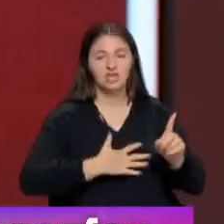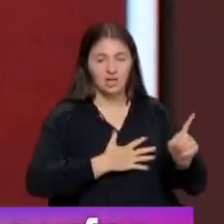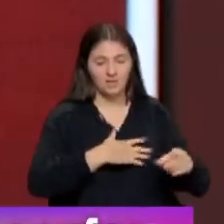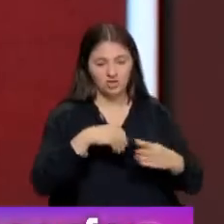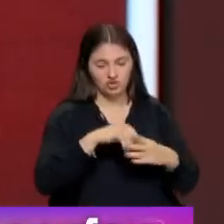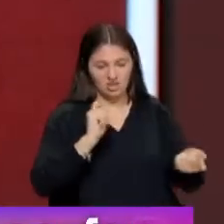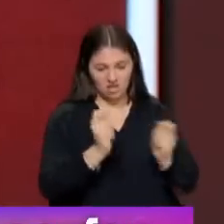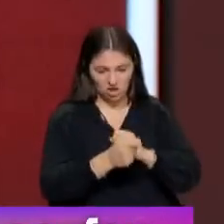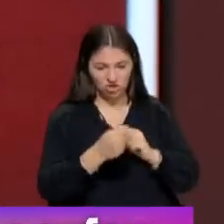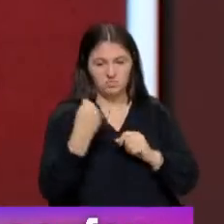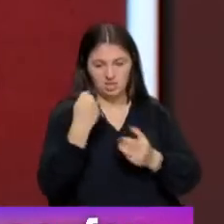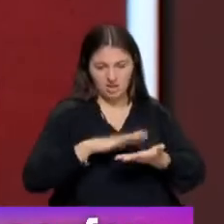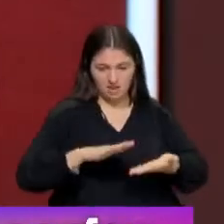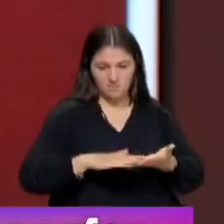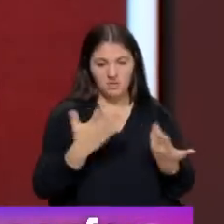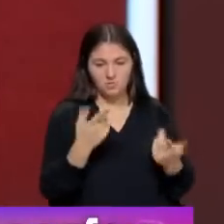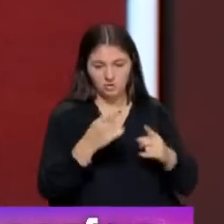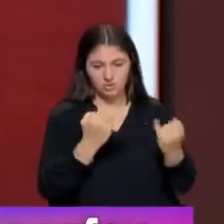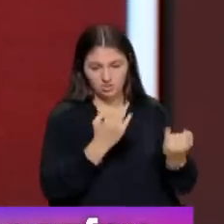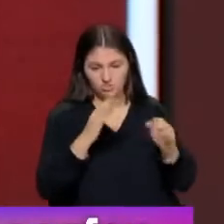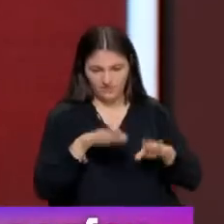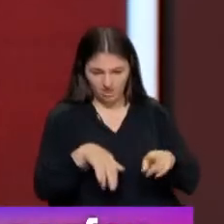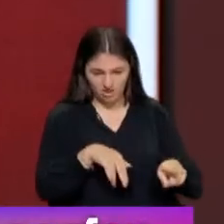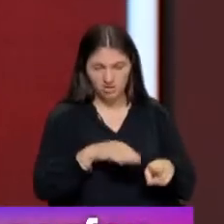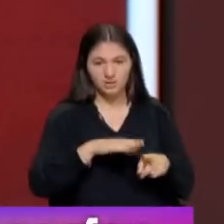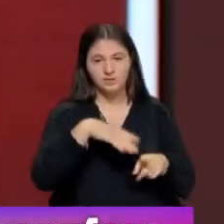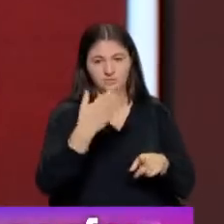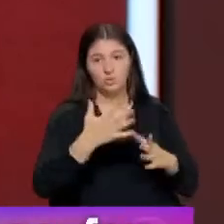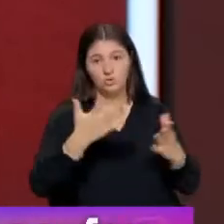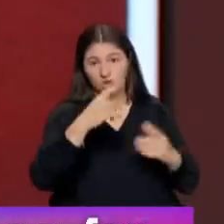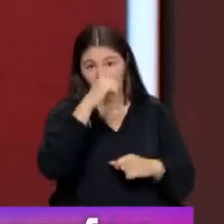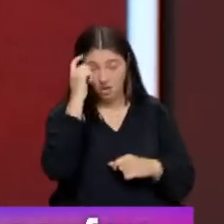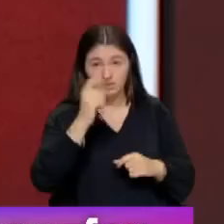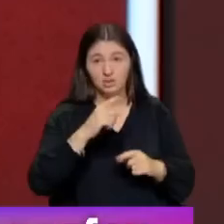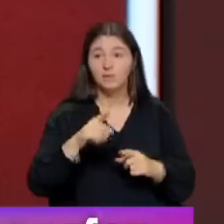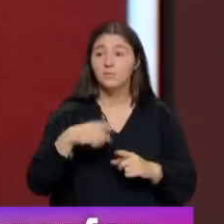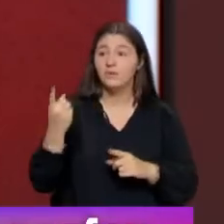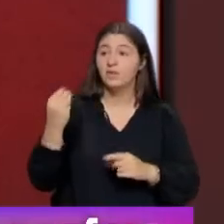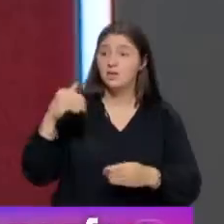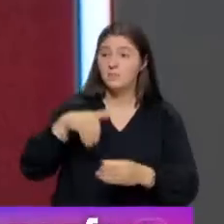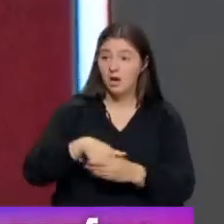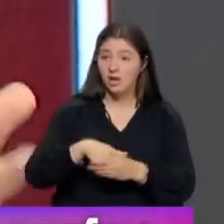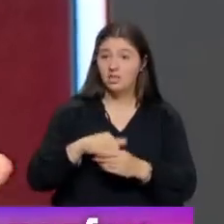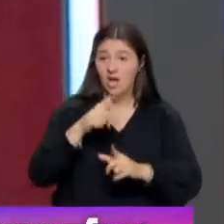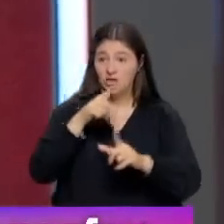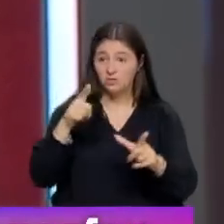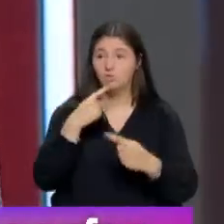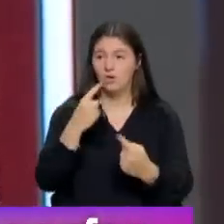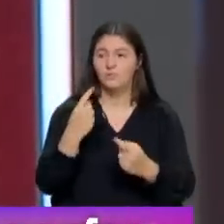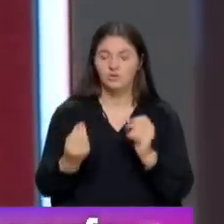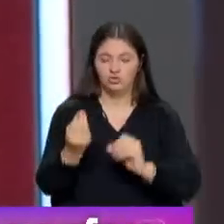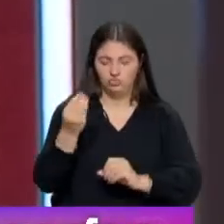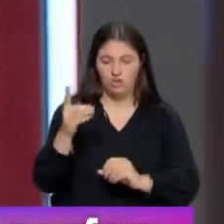Partisi içinde değişimi yenilenmemi Hani bu tartışmalarla geçti koca bir yaz taraftan Neyi Parti'nin çıkışı Tabii